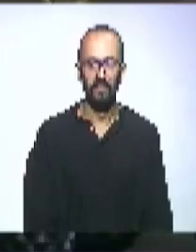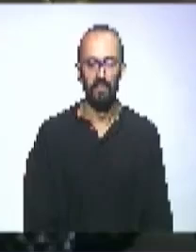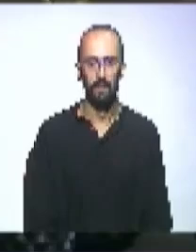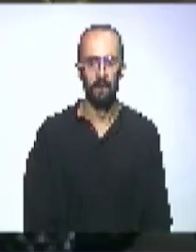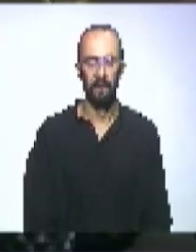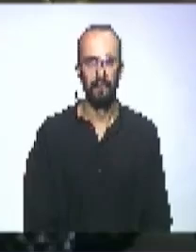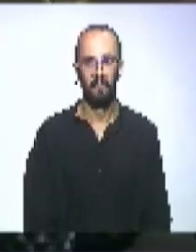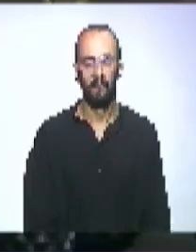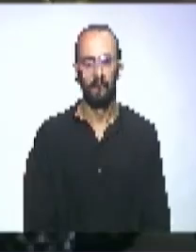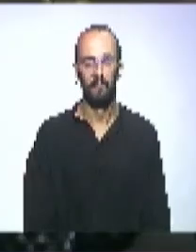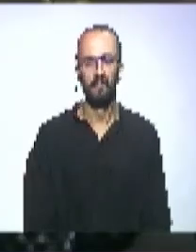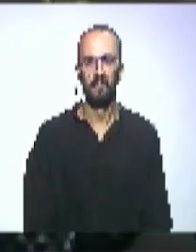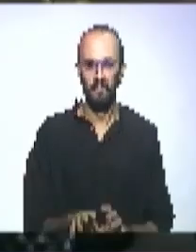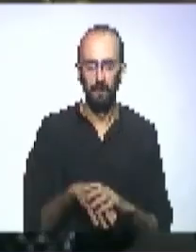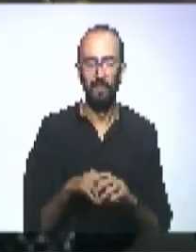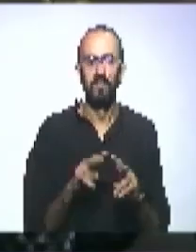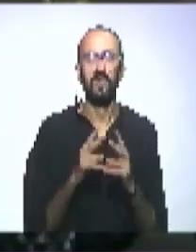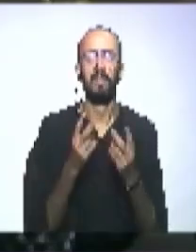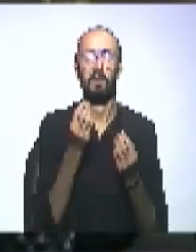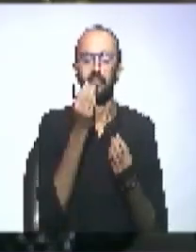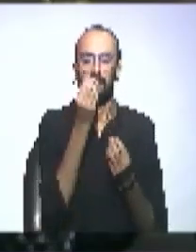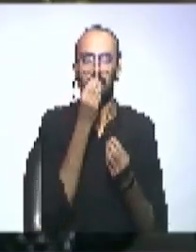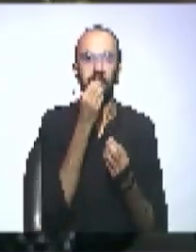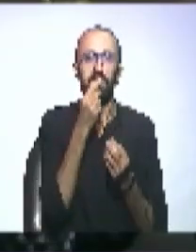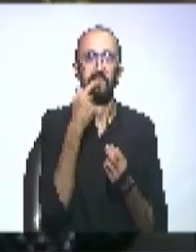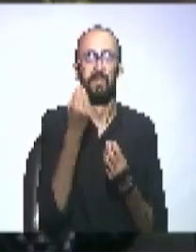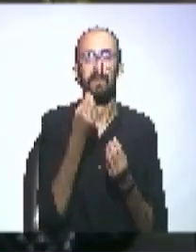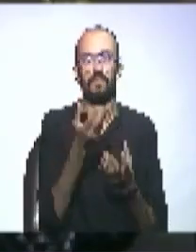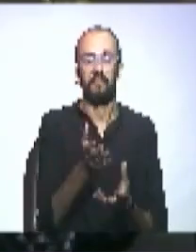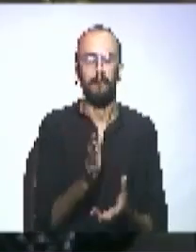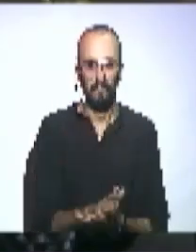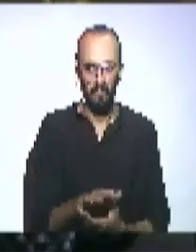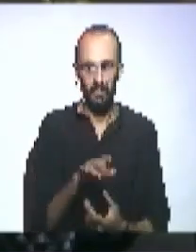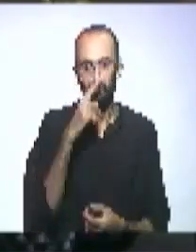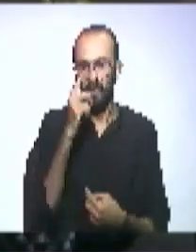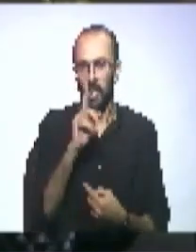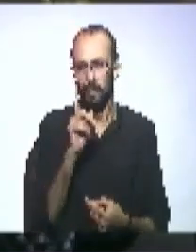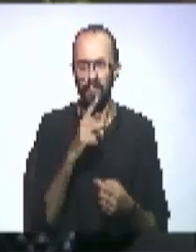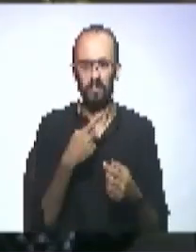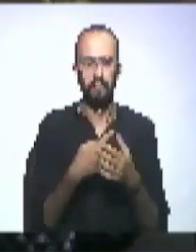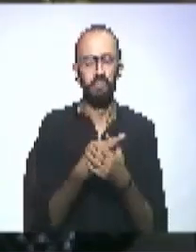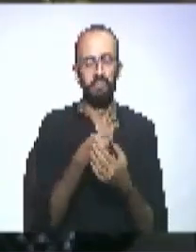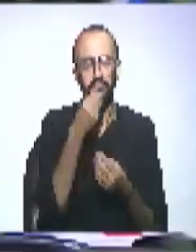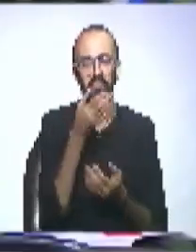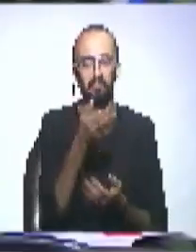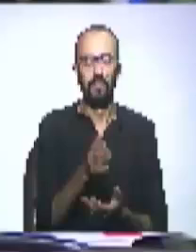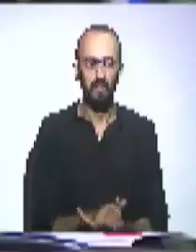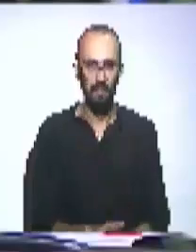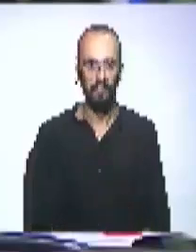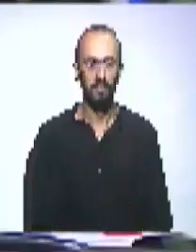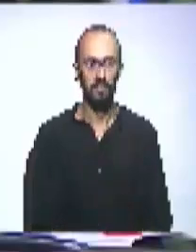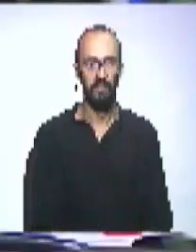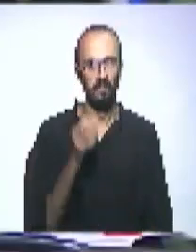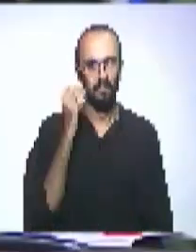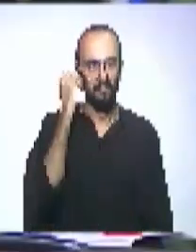في البيت بطريقة مختلفة، ناكل الحاجات اللي احنا مش متعودين ناكلها او مش عايزين ناكلها. تمام،